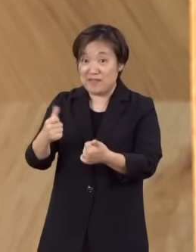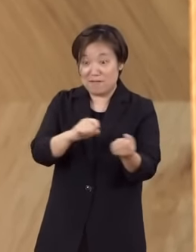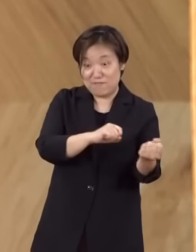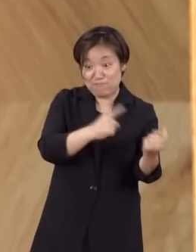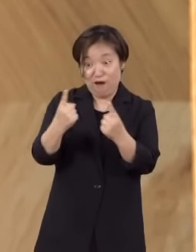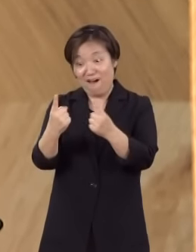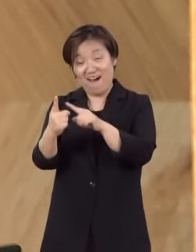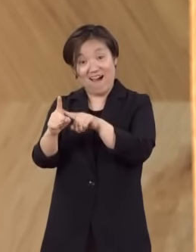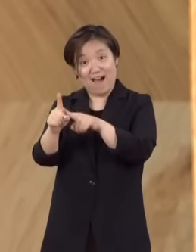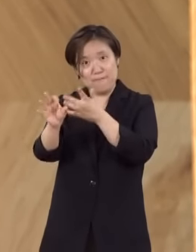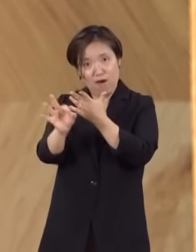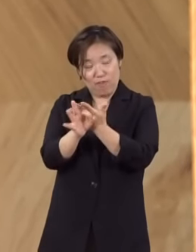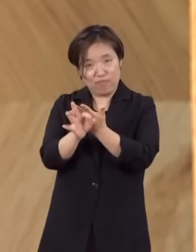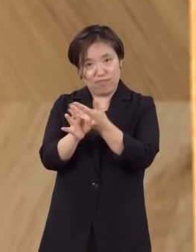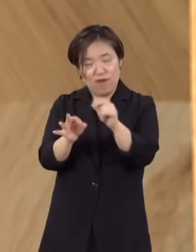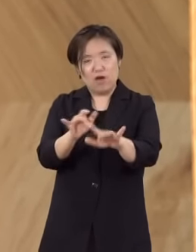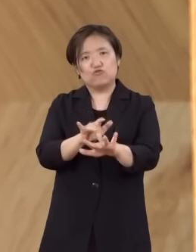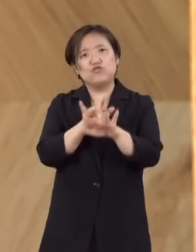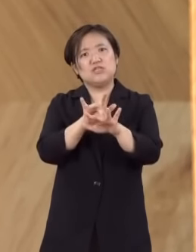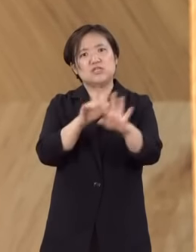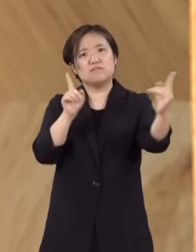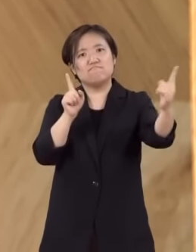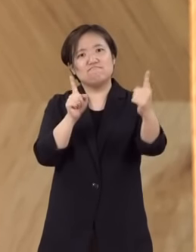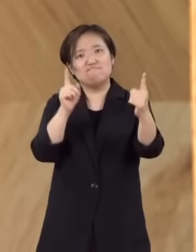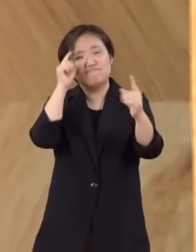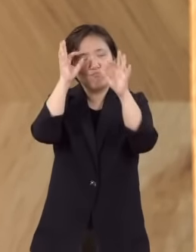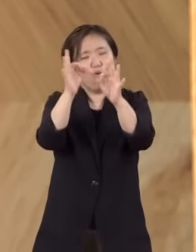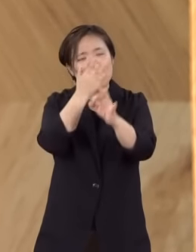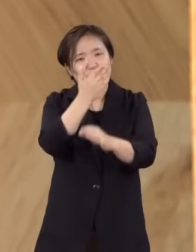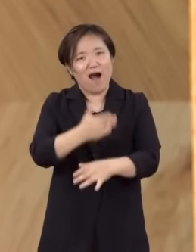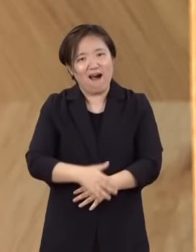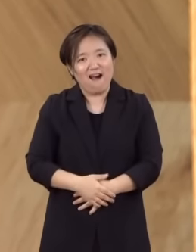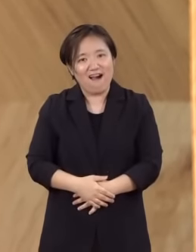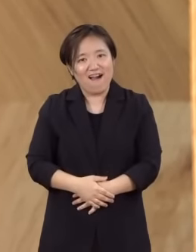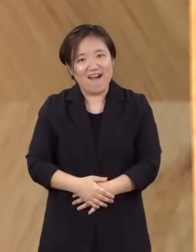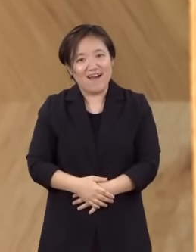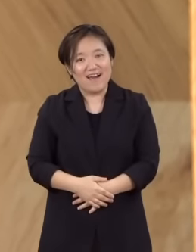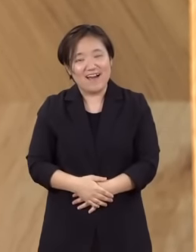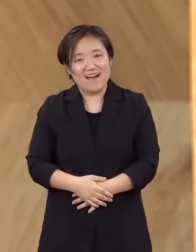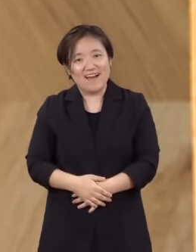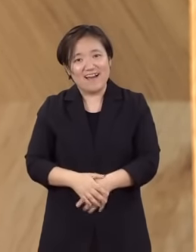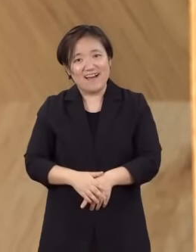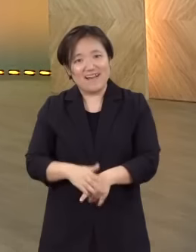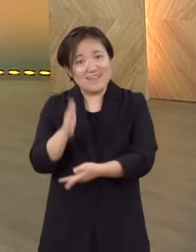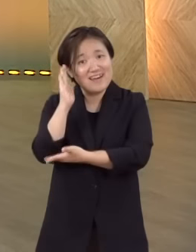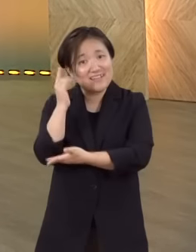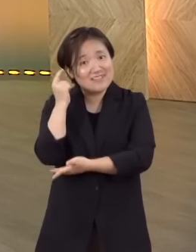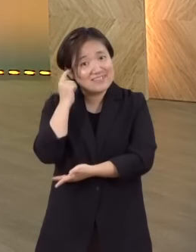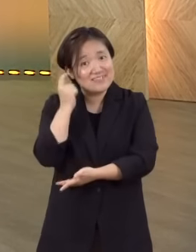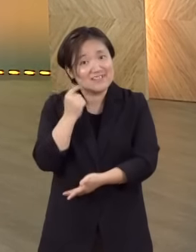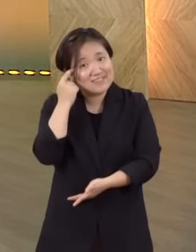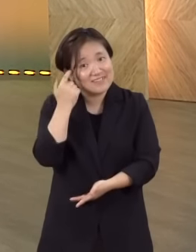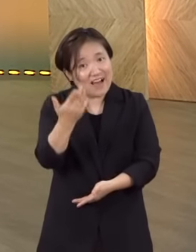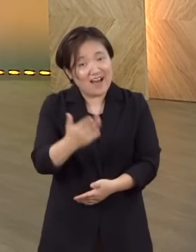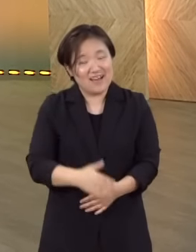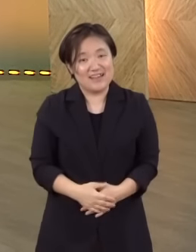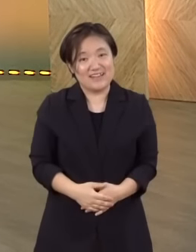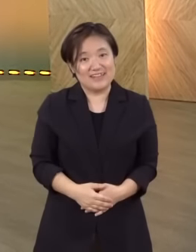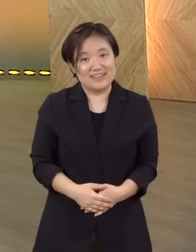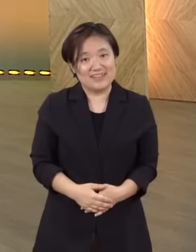넘기면 귀신을 많이 보게 된다라는 속설이 있어요 혹시 그 얘기 들어보셨나요 죽음의